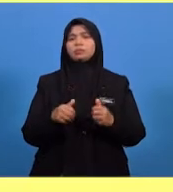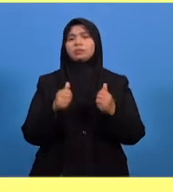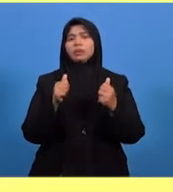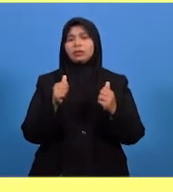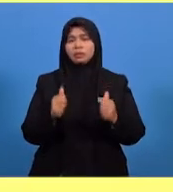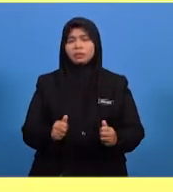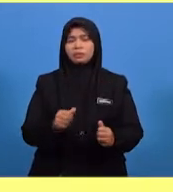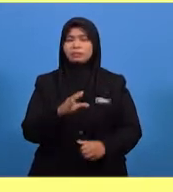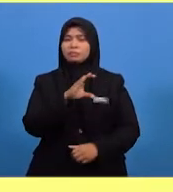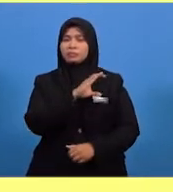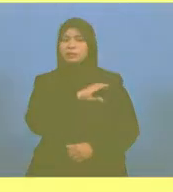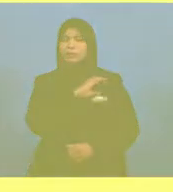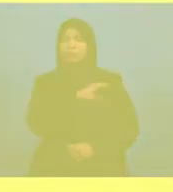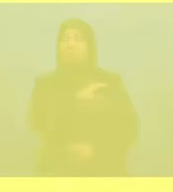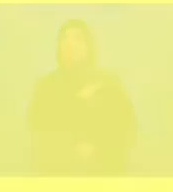polisi